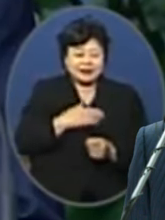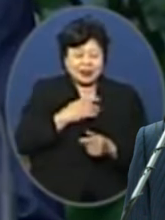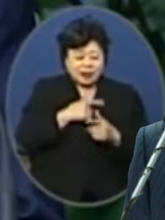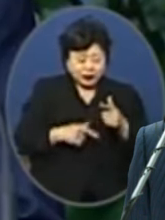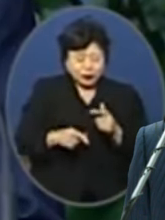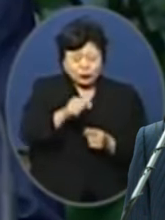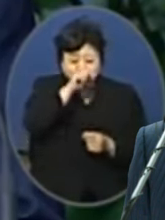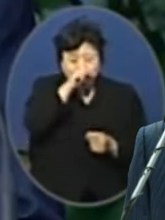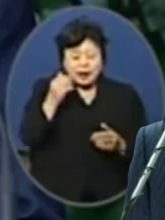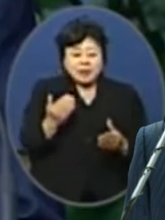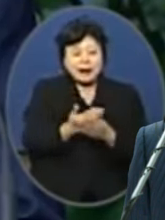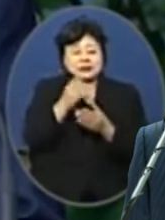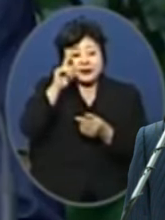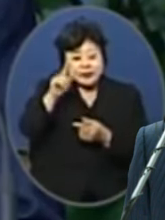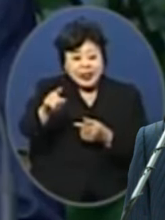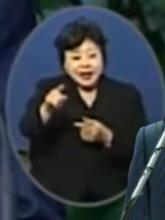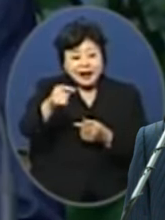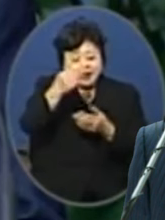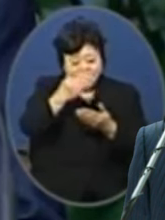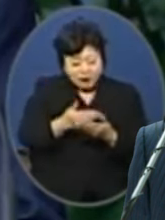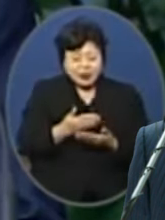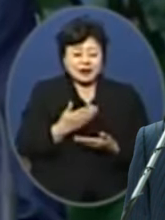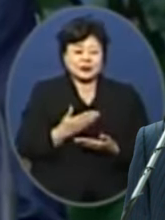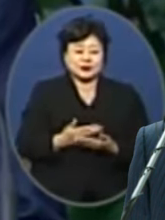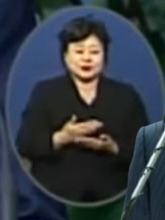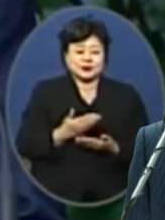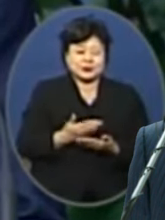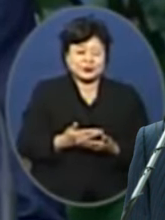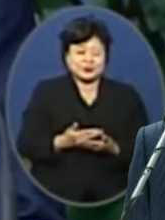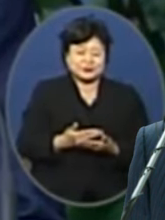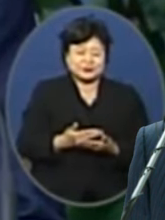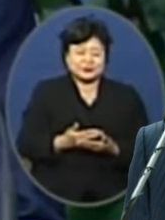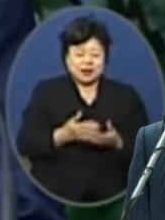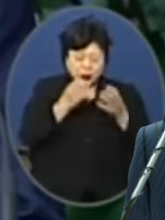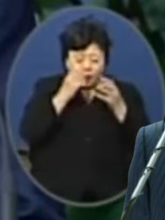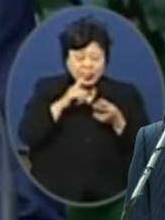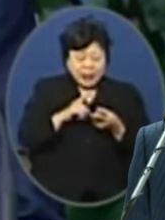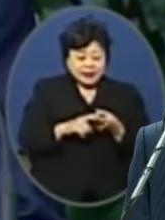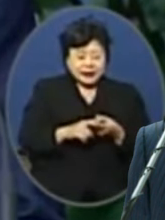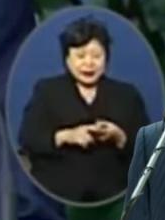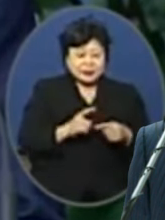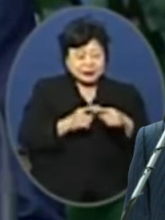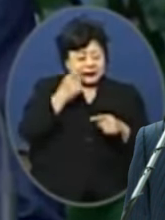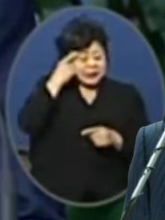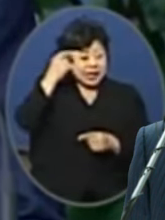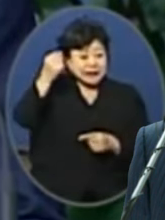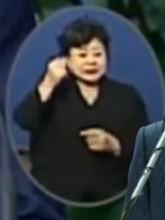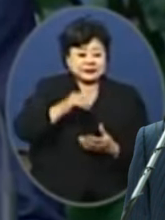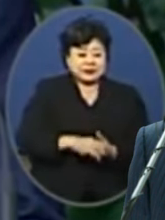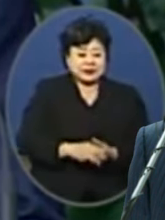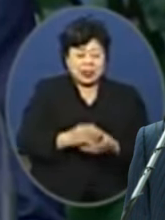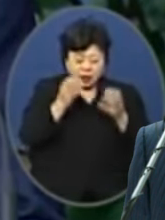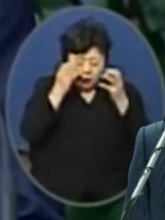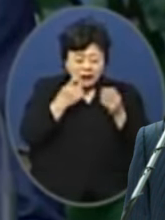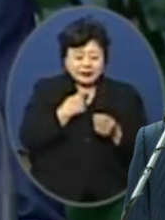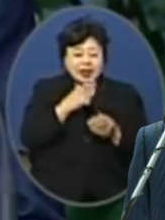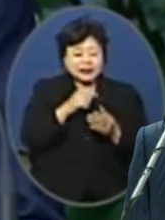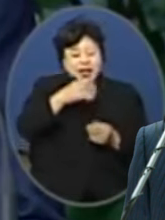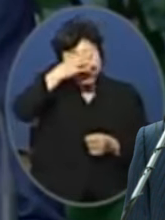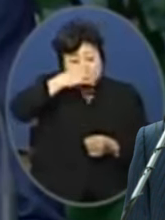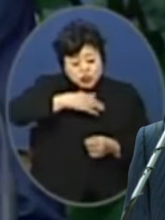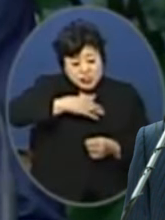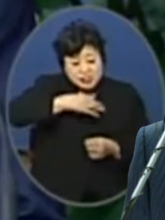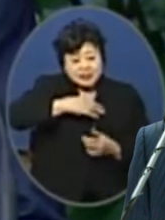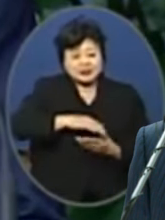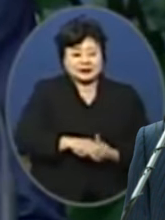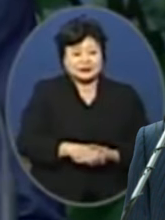나은 내일을 얻게 하여 주시옵소서 아멘 이것이 고난에 대한 긍정적인 태도인 것입니다을 다한 것이 유익이 된다는